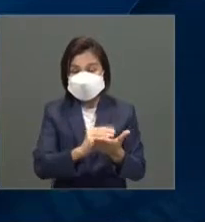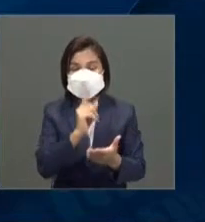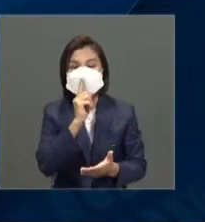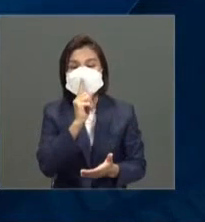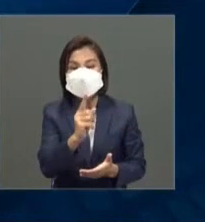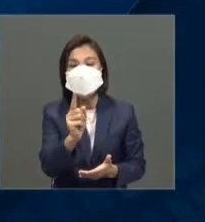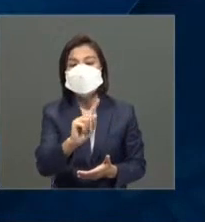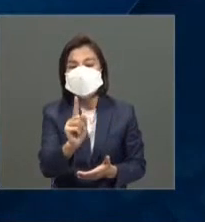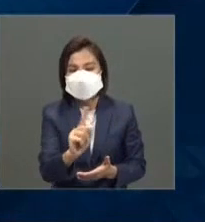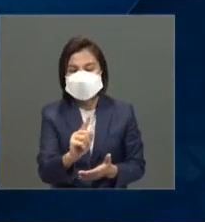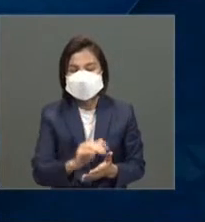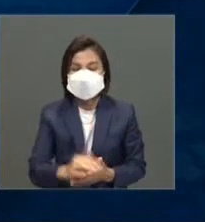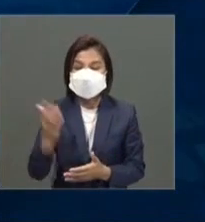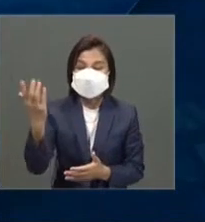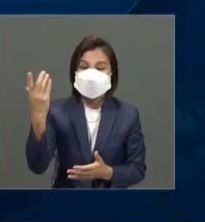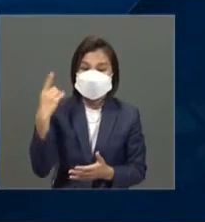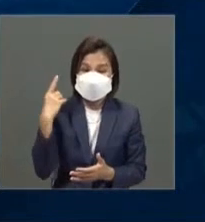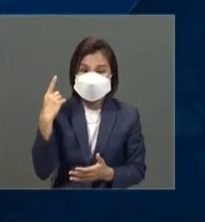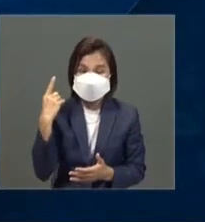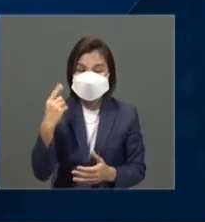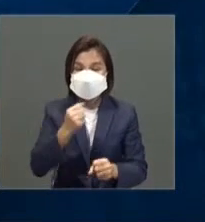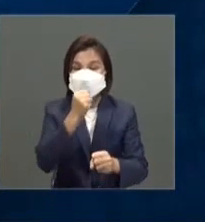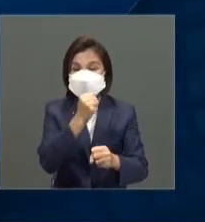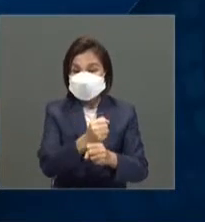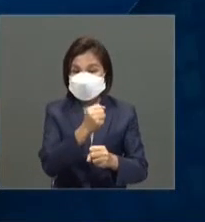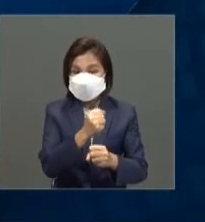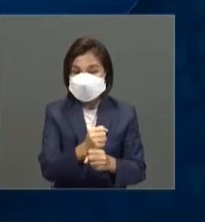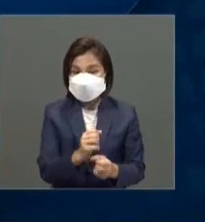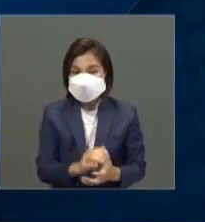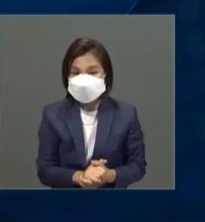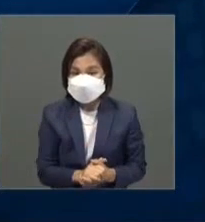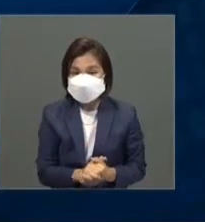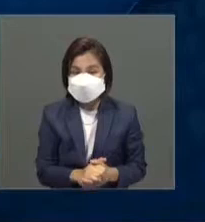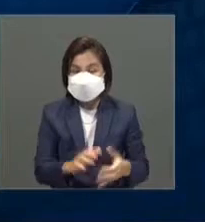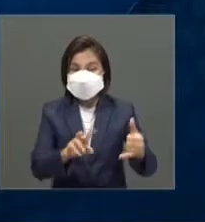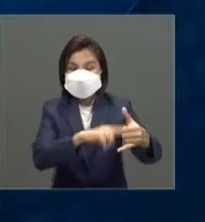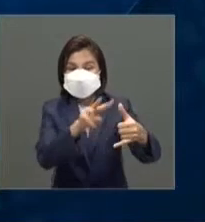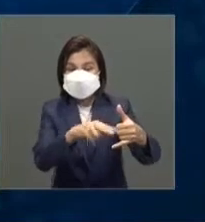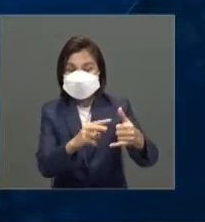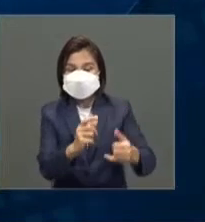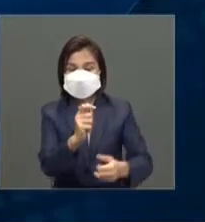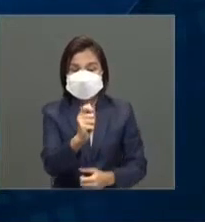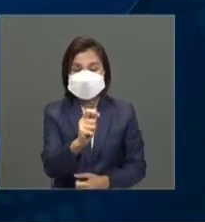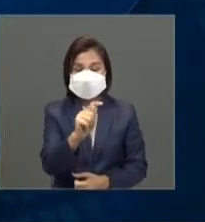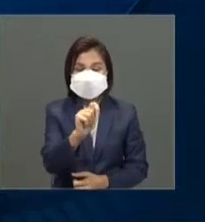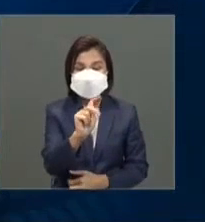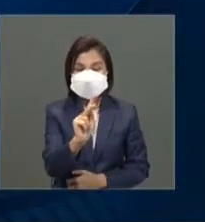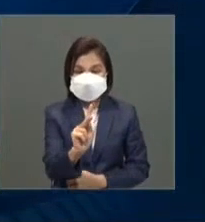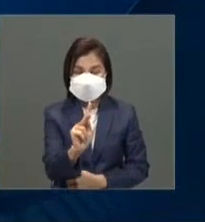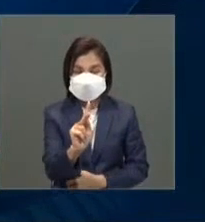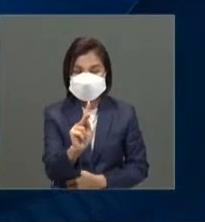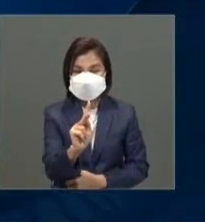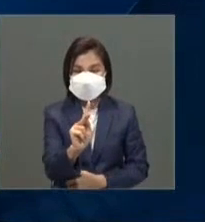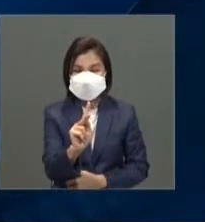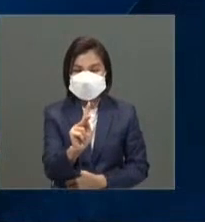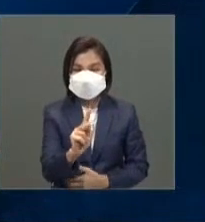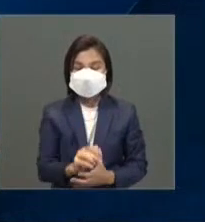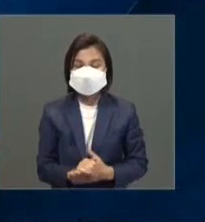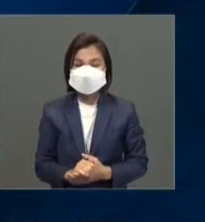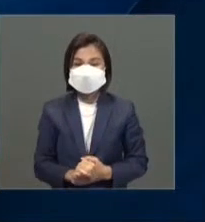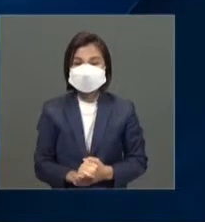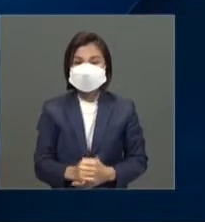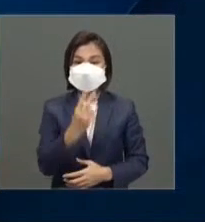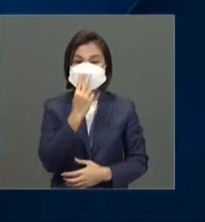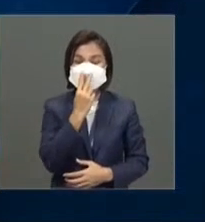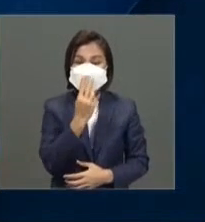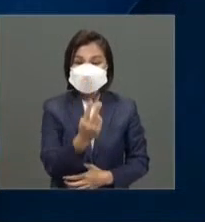นะครับว่าเมื่อวานนี้เขาไปทำนะครับเด็ดตรวจนะครับ ATK นะครับก็ไป